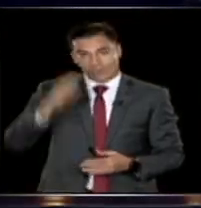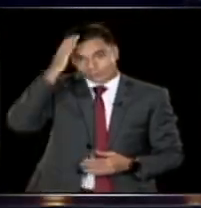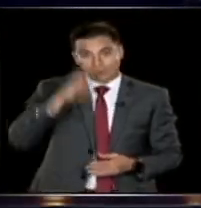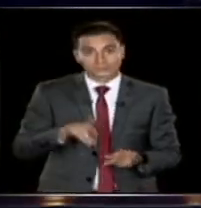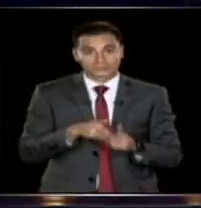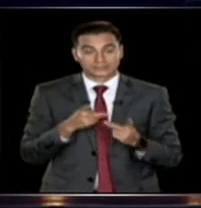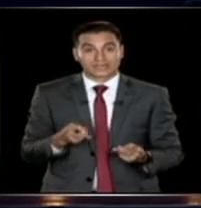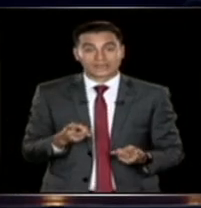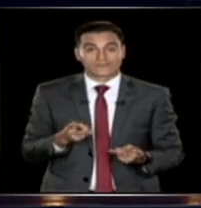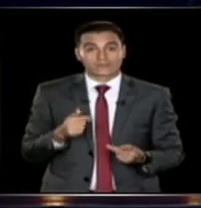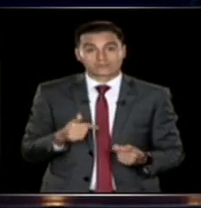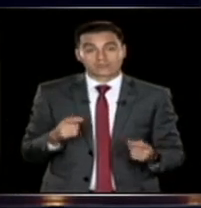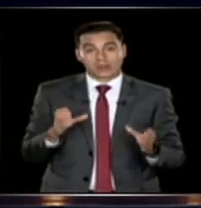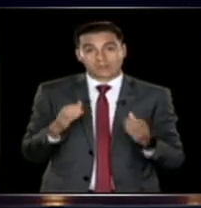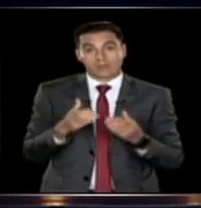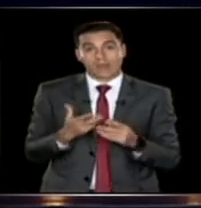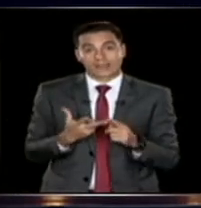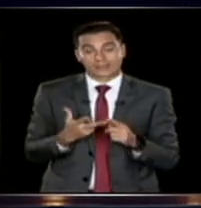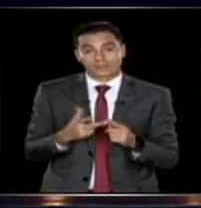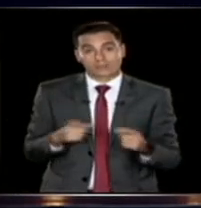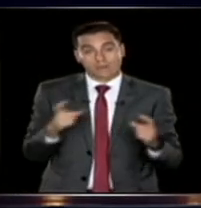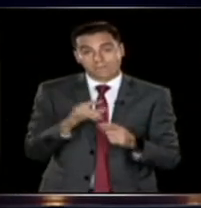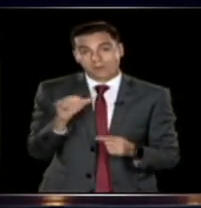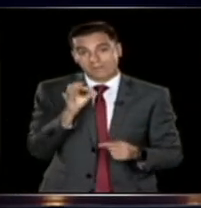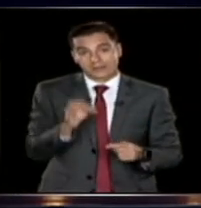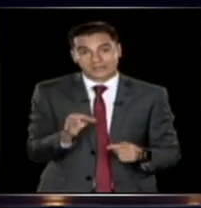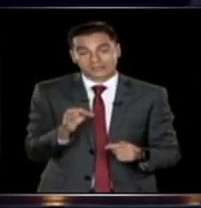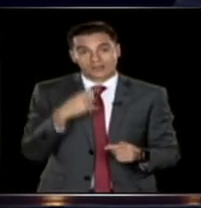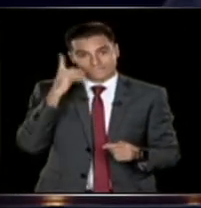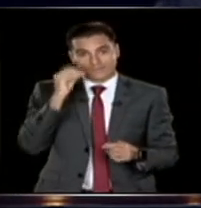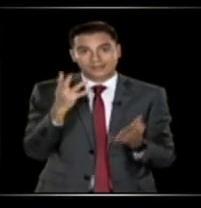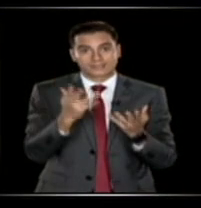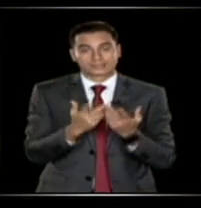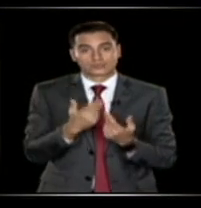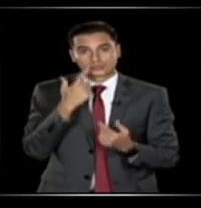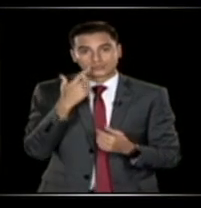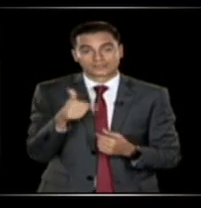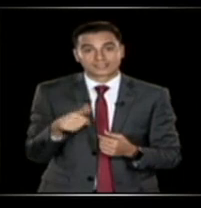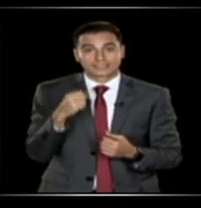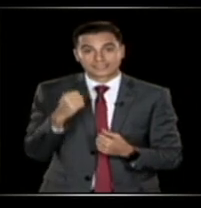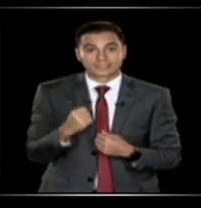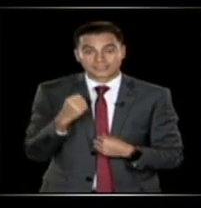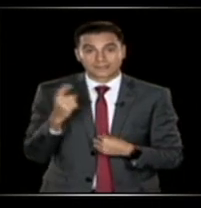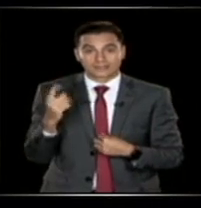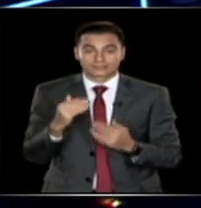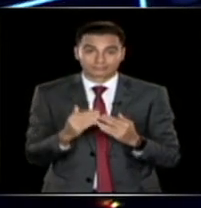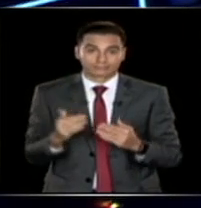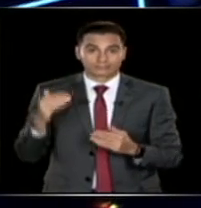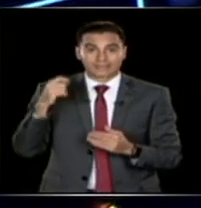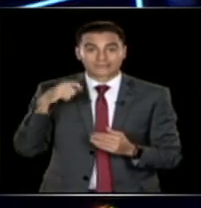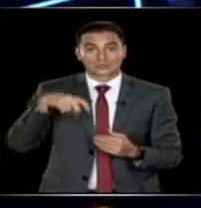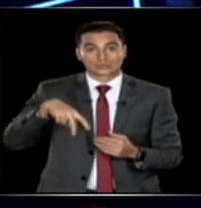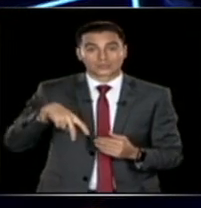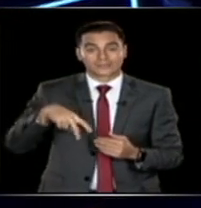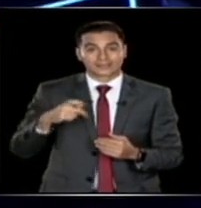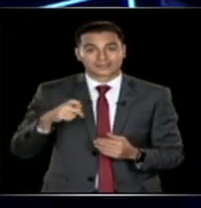العباقرة قادرون باختلاف المجموعة الثالثة ومباراة مهمة جدا، وهفكركم بالنتيجة. إكسبرس متقدمين 85